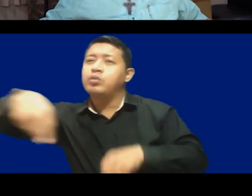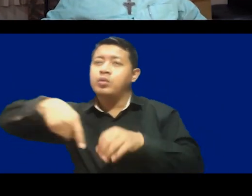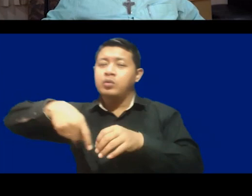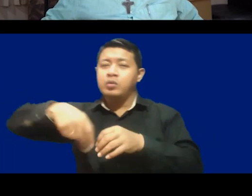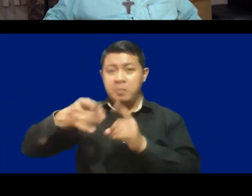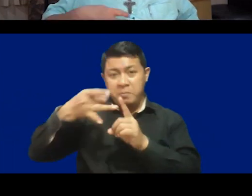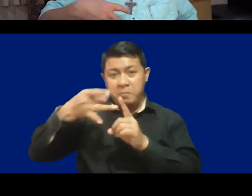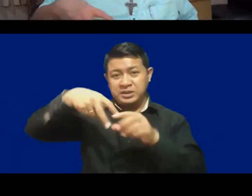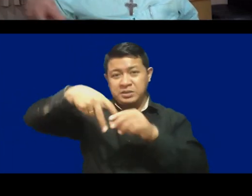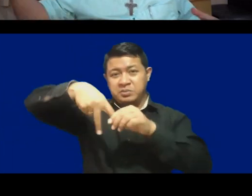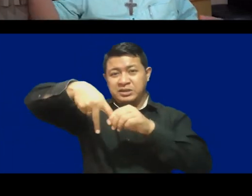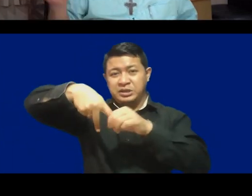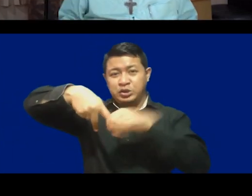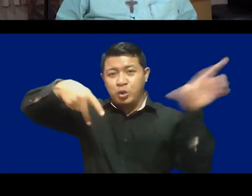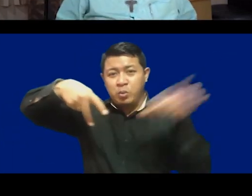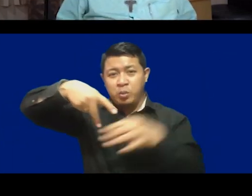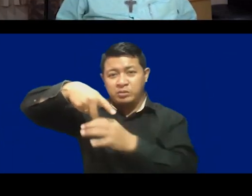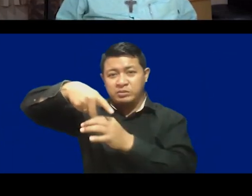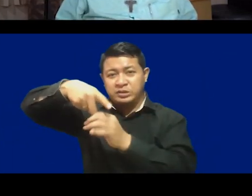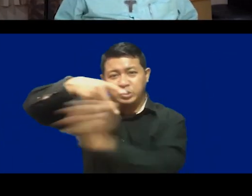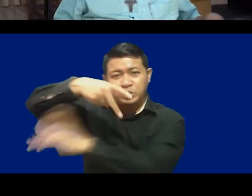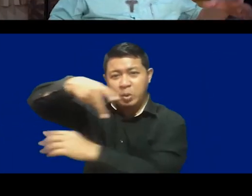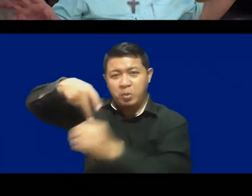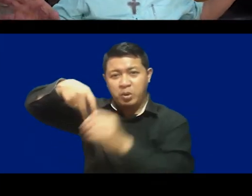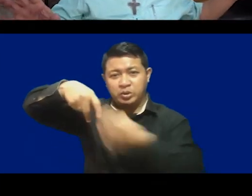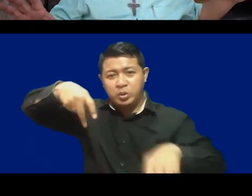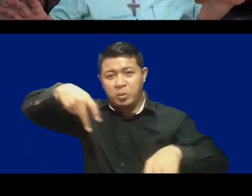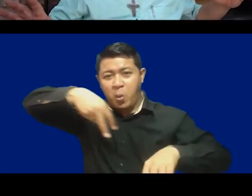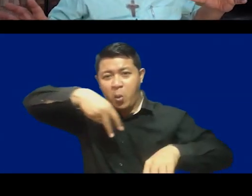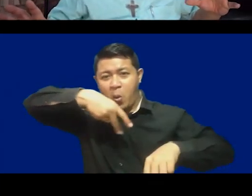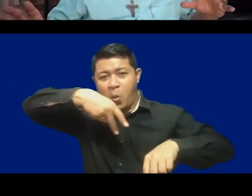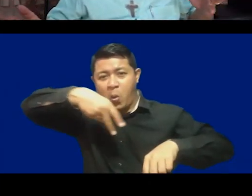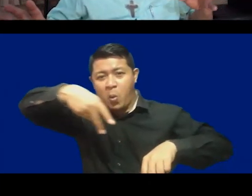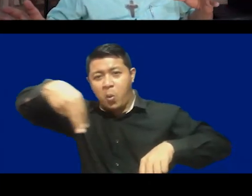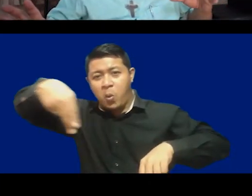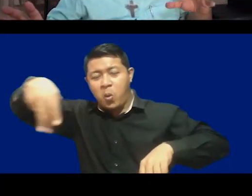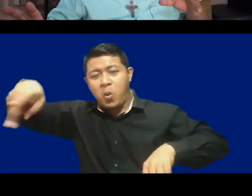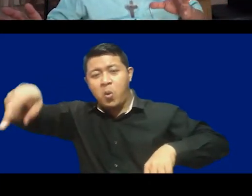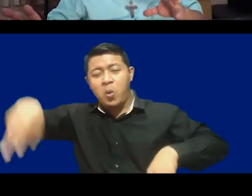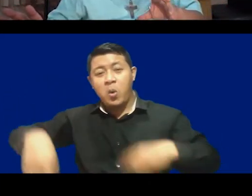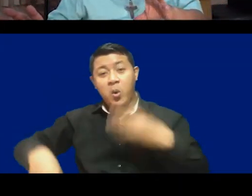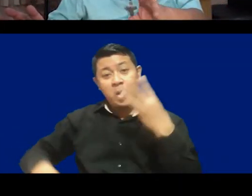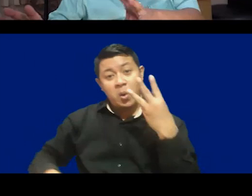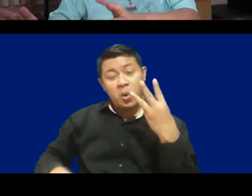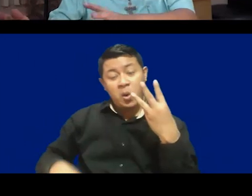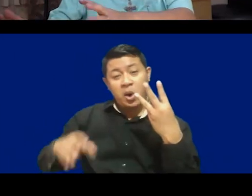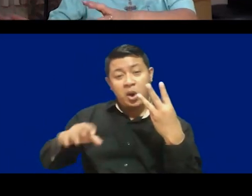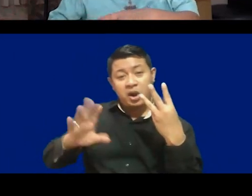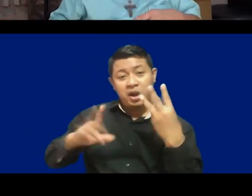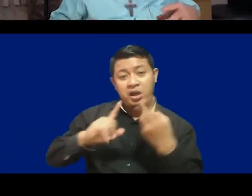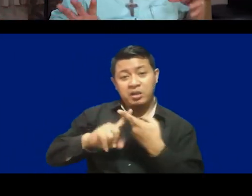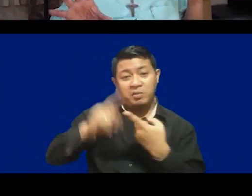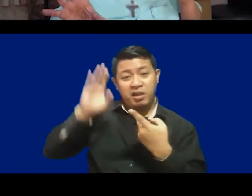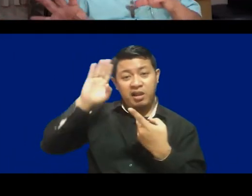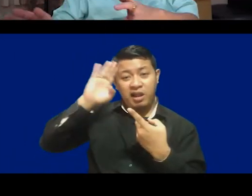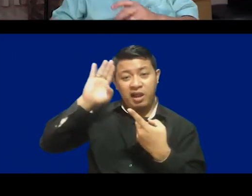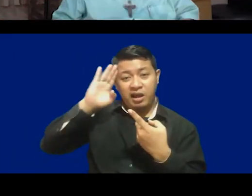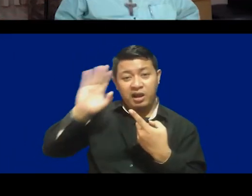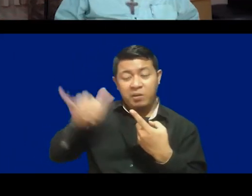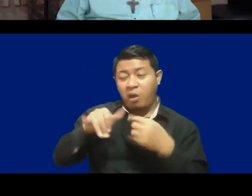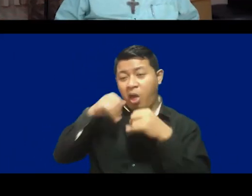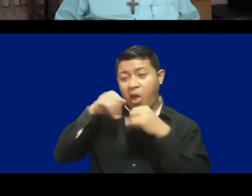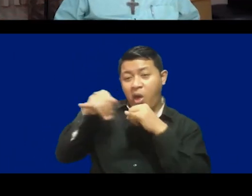bisa copot, dan dia bisa lari kencang. Akhirnya tiga teman laki-laki yang biasa membuli, yang